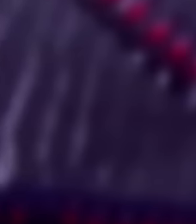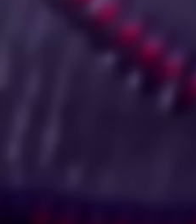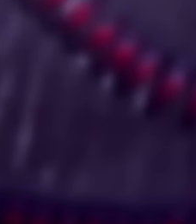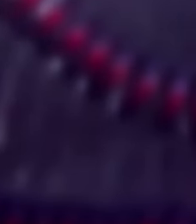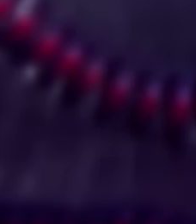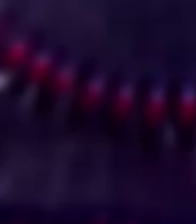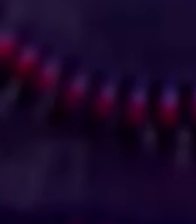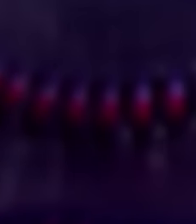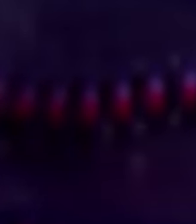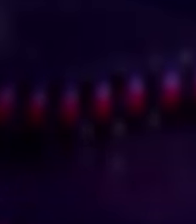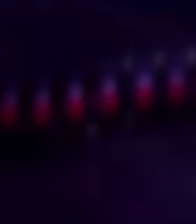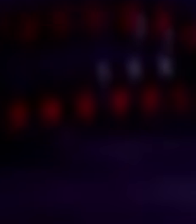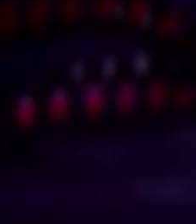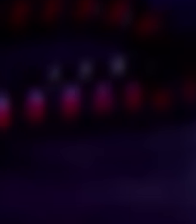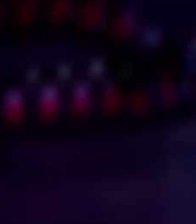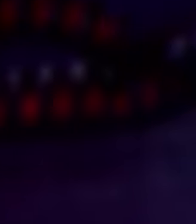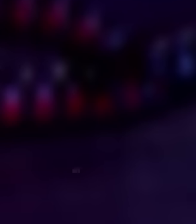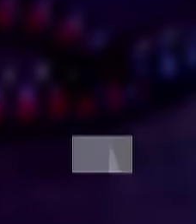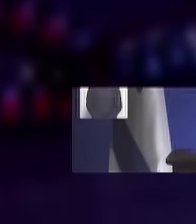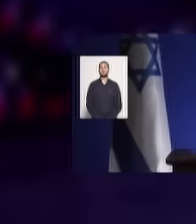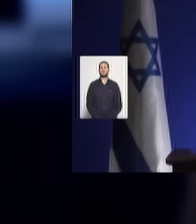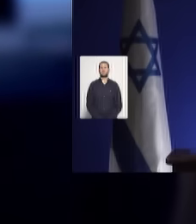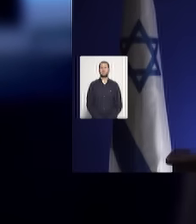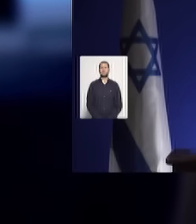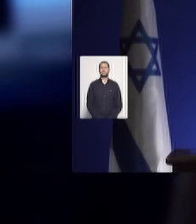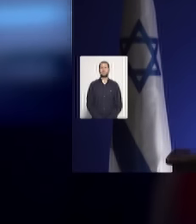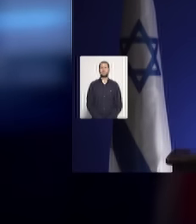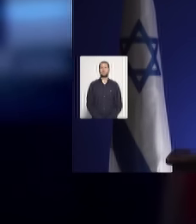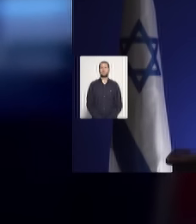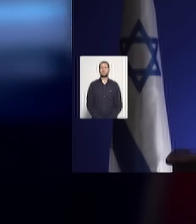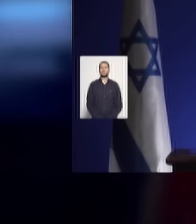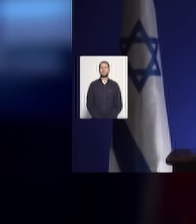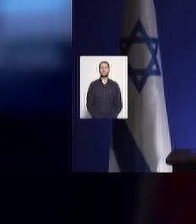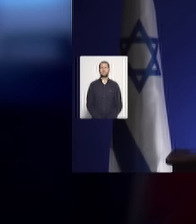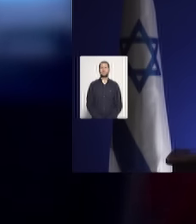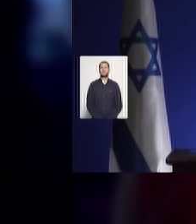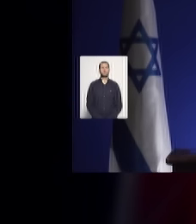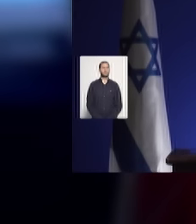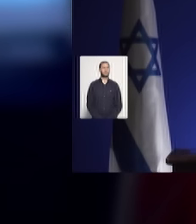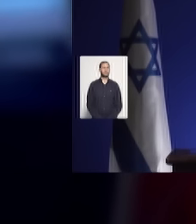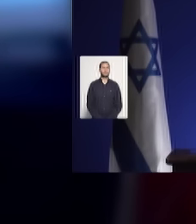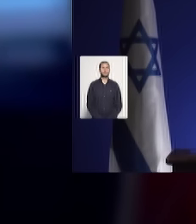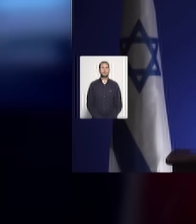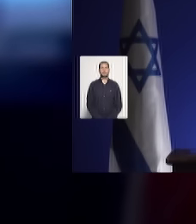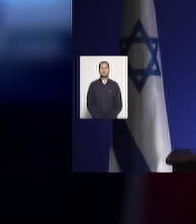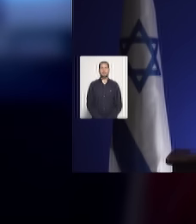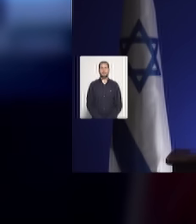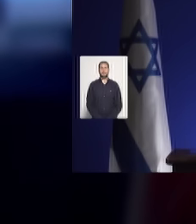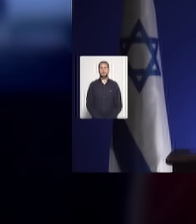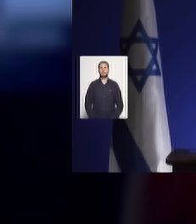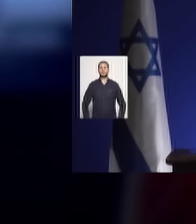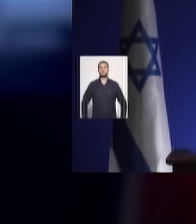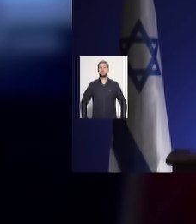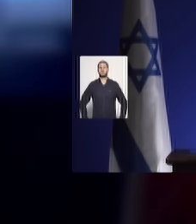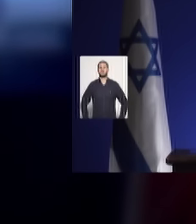פעם של דיווחי תקשורת, הם מנסים לשלוח כוחות ליישובים. אין רשימה מסודרת של כוחות ומוקדי אירוע, ואף אחד לא זוכר